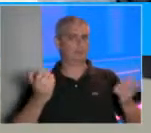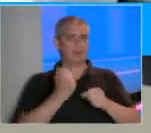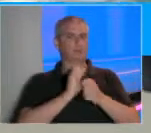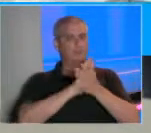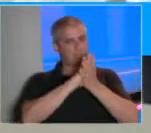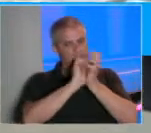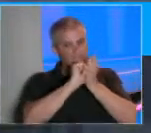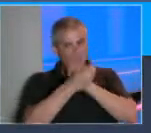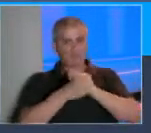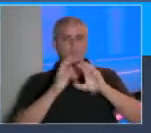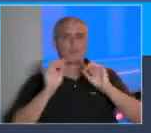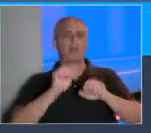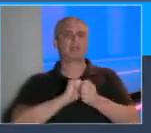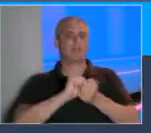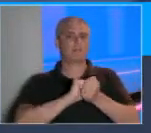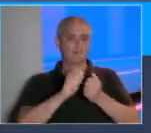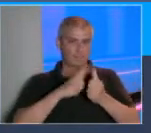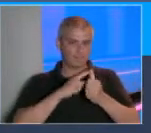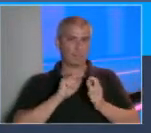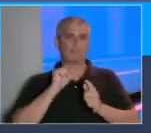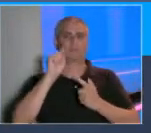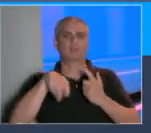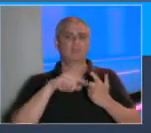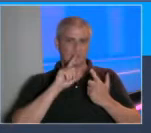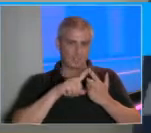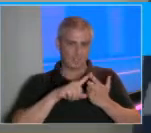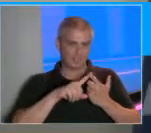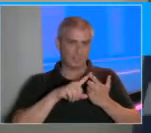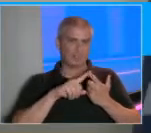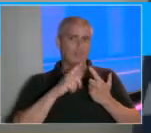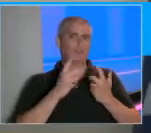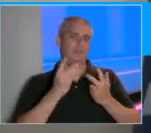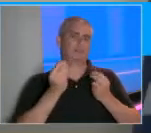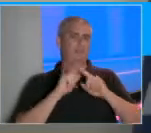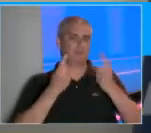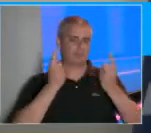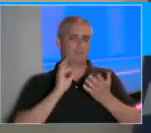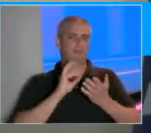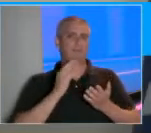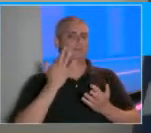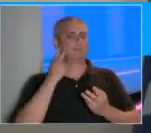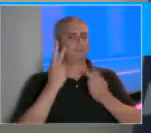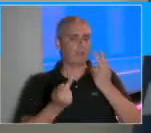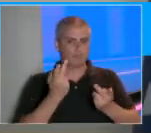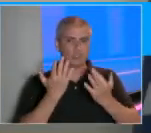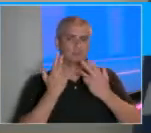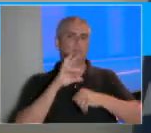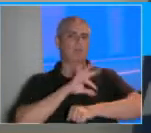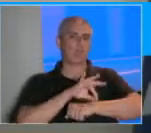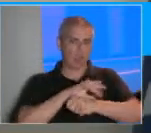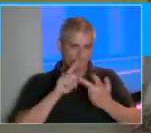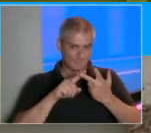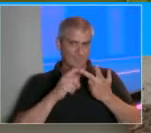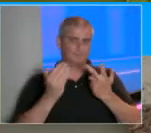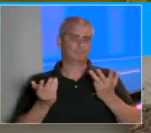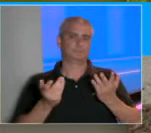ברפורמה, נתחיל עם המתמחים, נגיע לתחומים אחרים, למספר הביטות, למספר הרופאים,